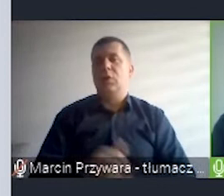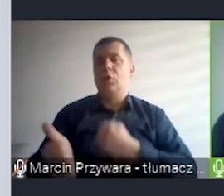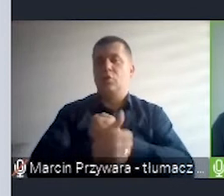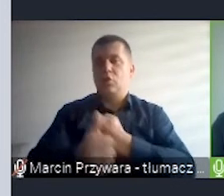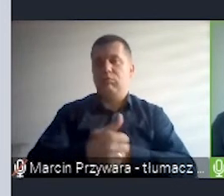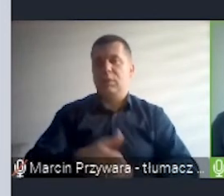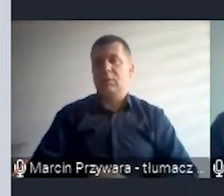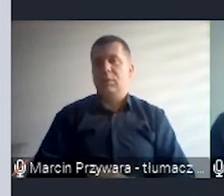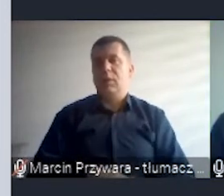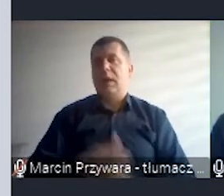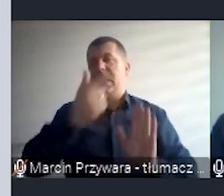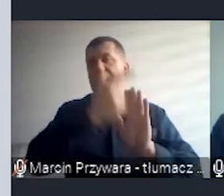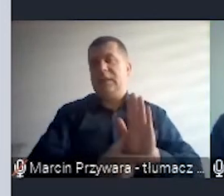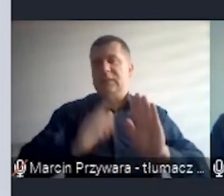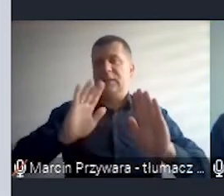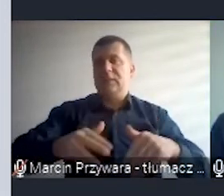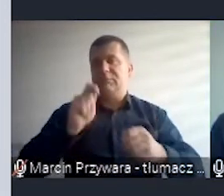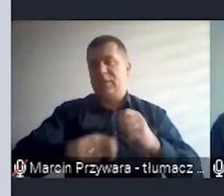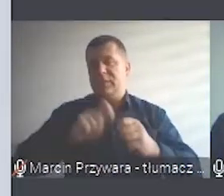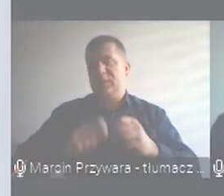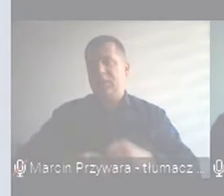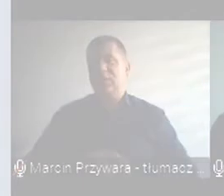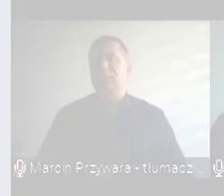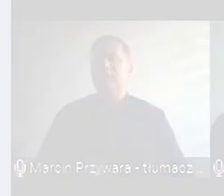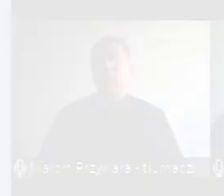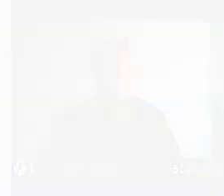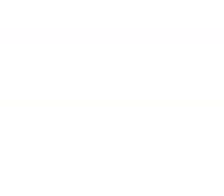dokumenty, pokazać taką listę sprawdzającą.